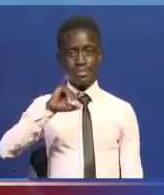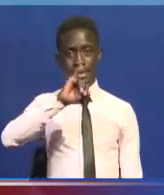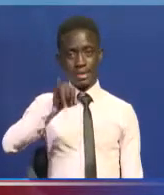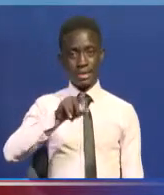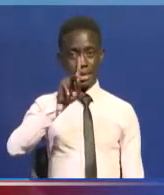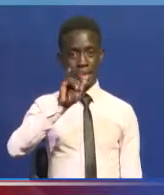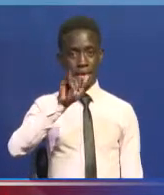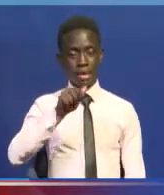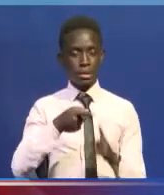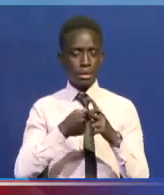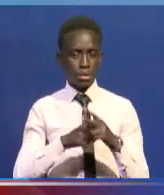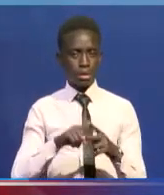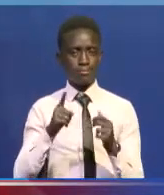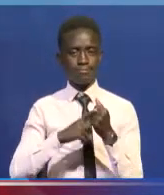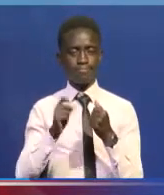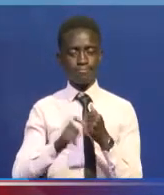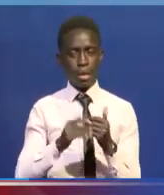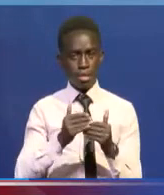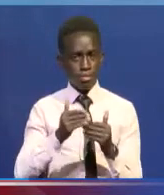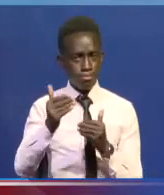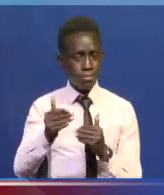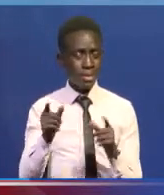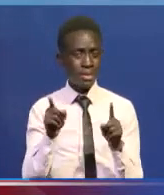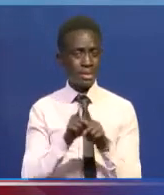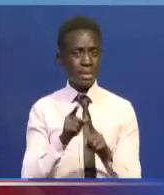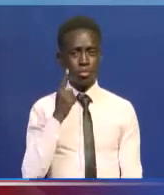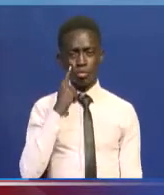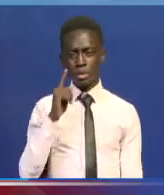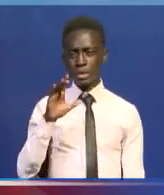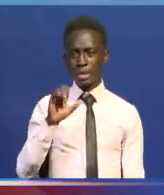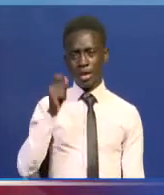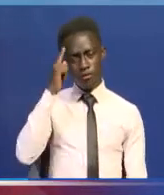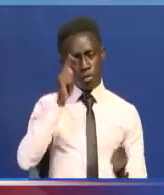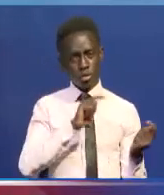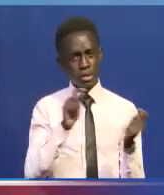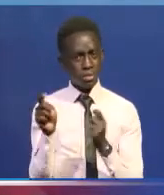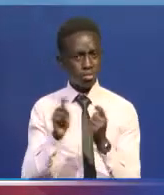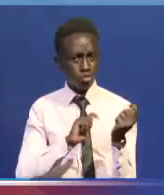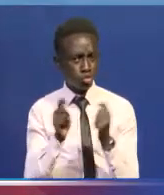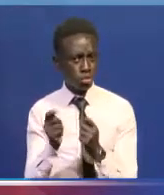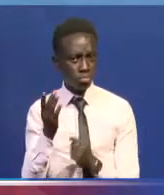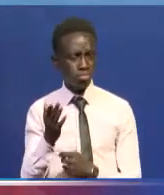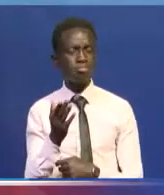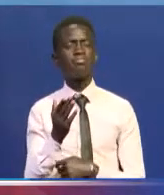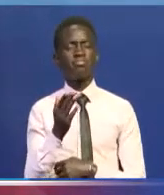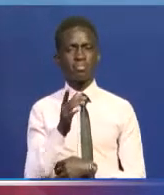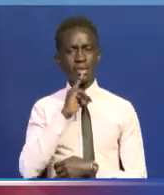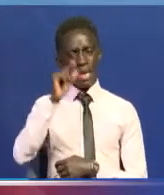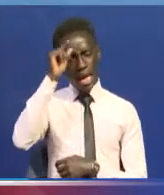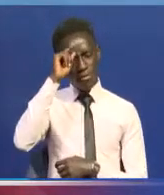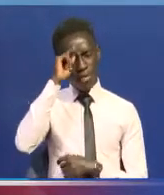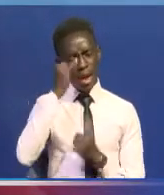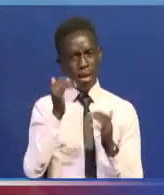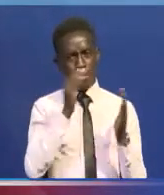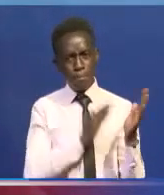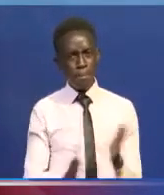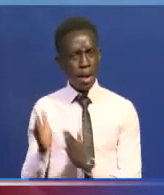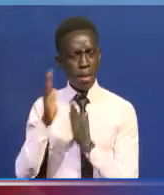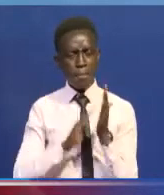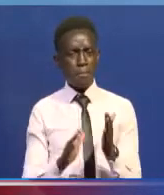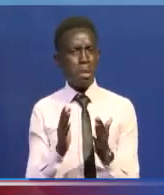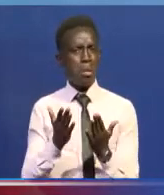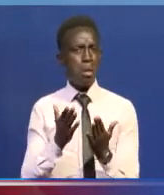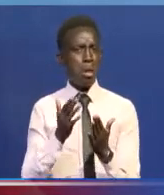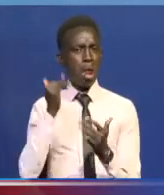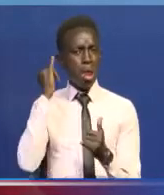ijayo. Waziri wa uchukuzi Kipchumba Murkomen amesema serikali imeingia kwenye hatua za mwisho za kutangaza zabuni ya ujenzi wa